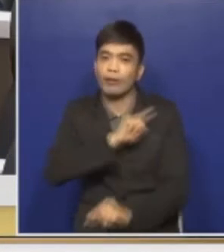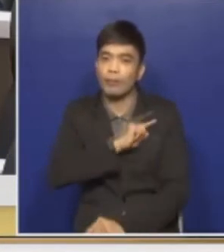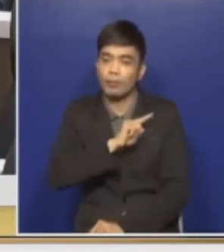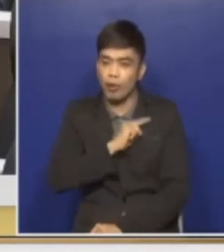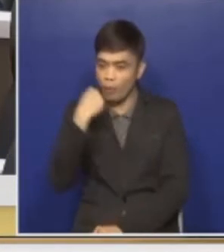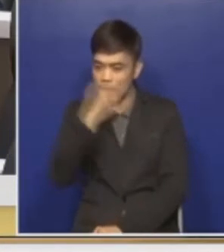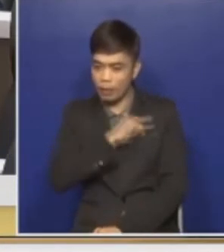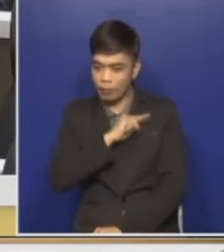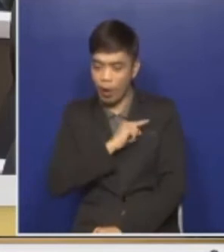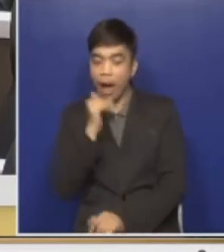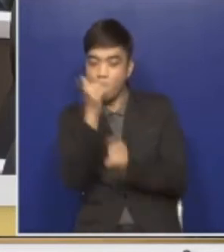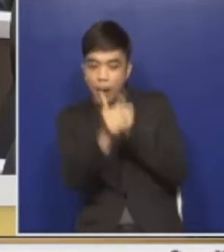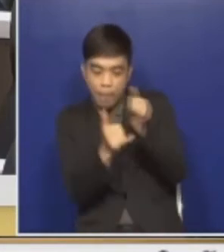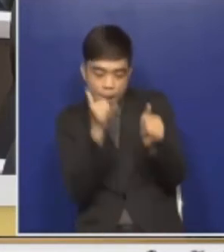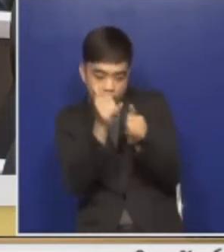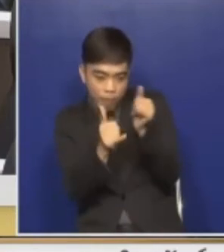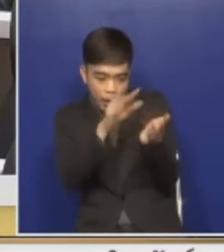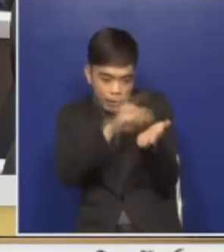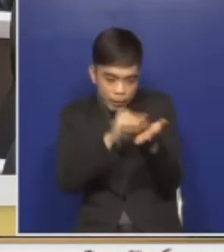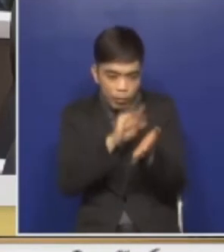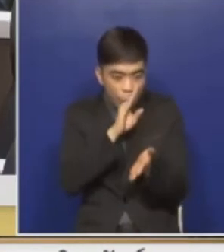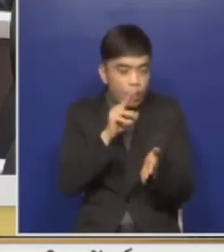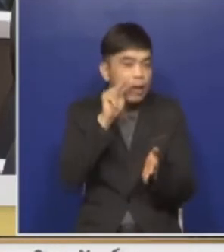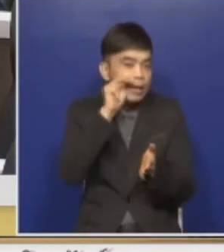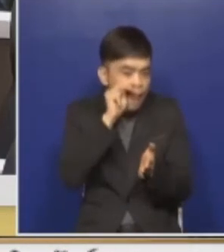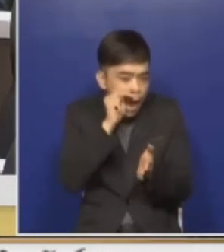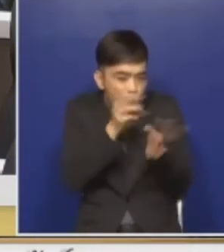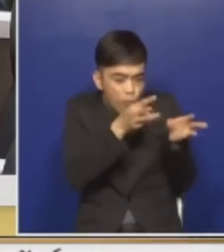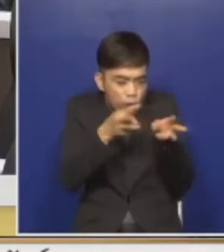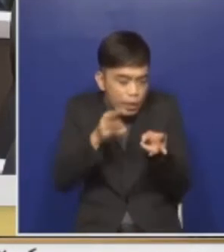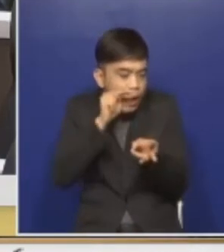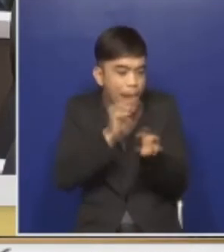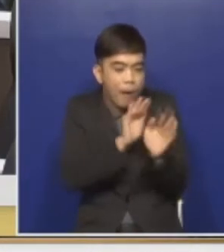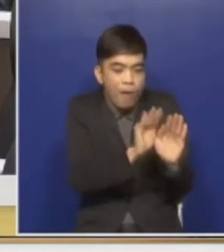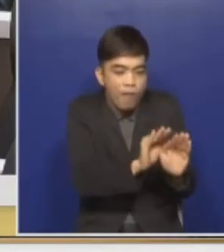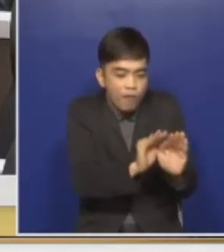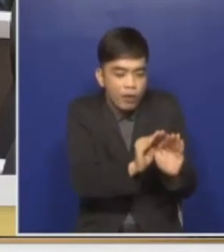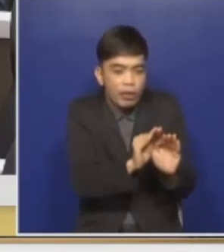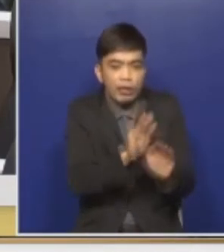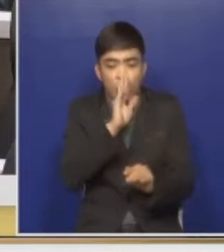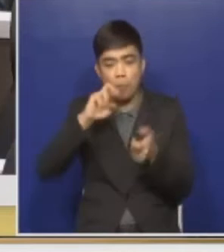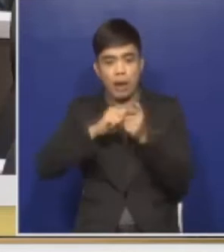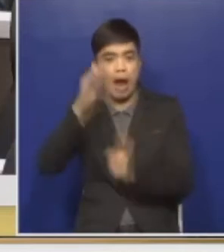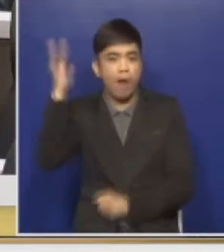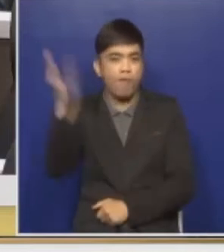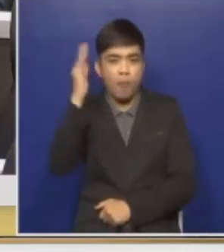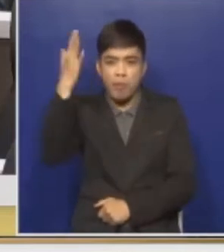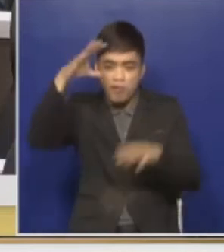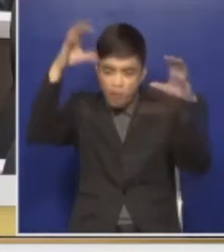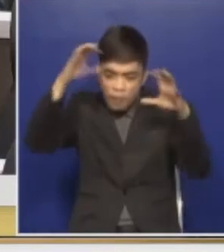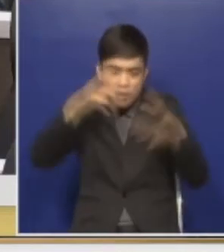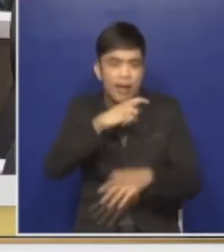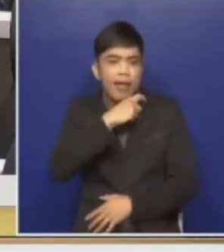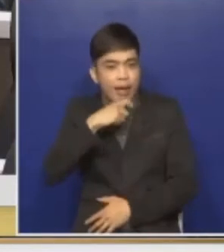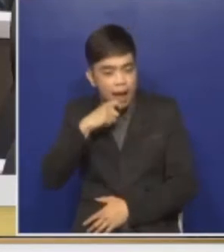เราจะสามารถเก็บน้ำไว้ใช้ในช่วงฤดูแล้งได้อย่างไรเพราะตำบลอำเภอแม่ฟ้าหลวงเนี่ยเป็นเขตอำเภอที่มีต้นน้